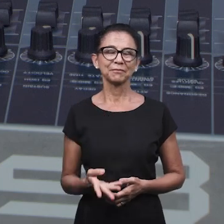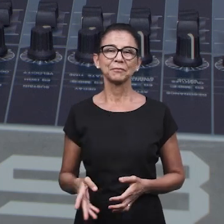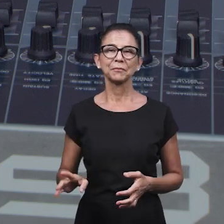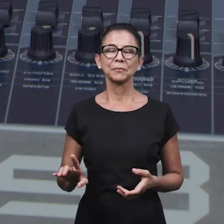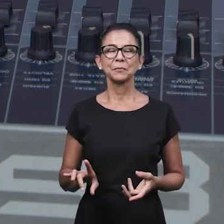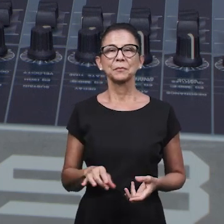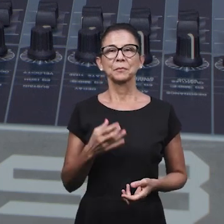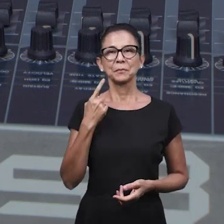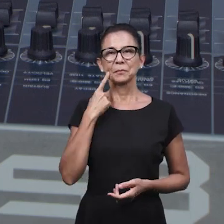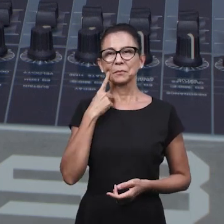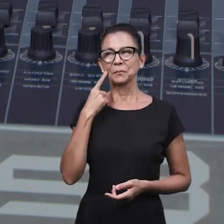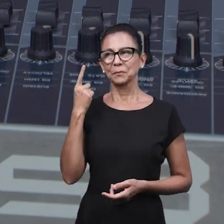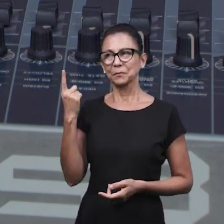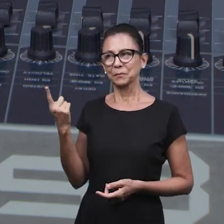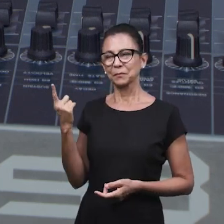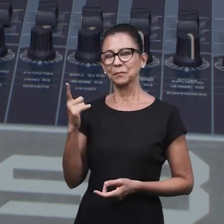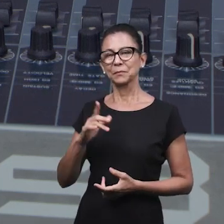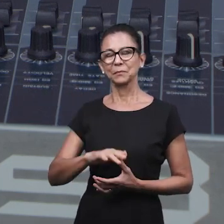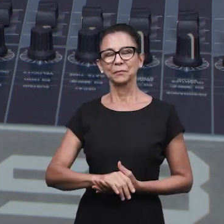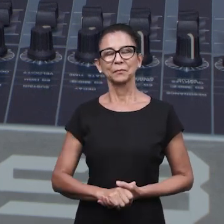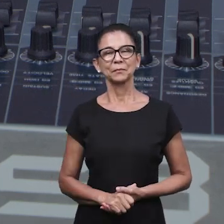4.